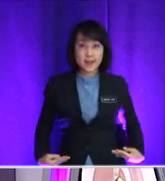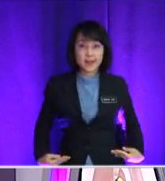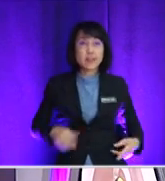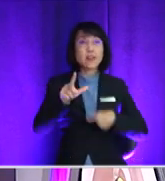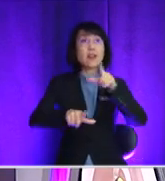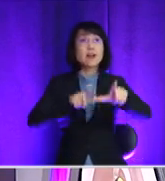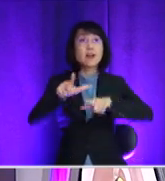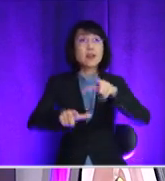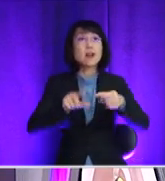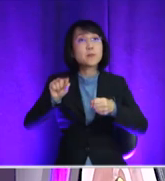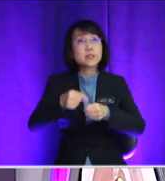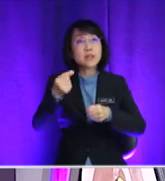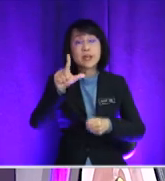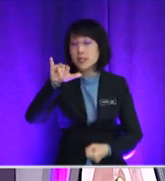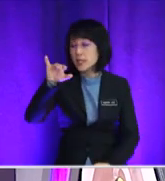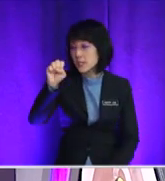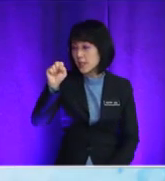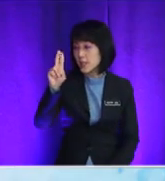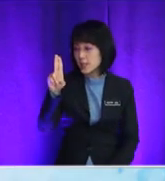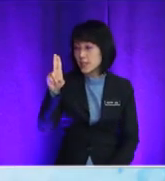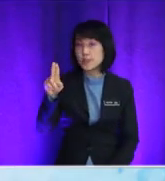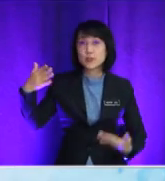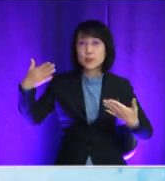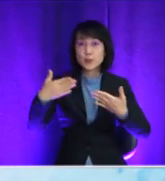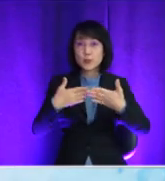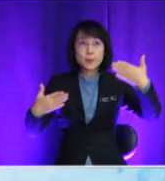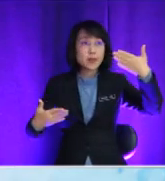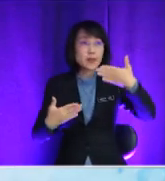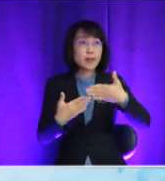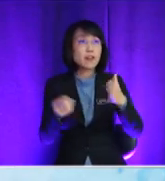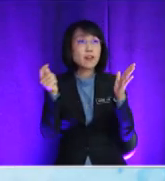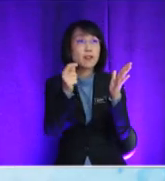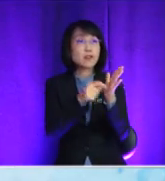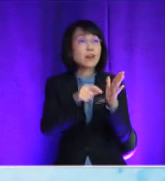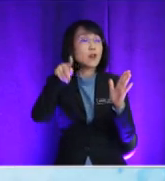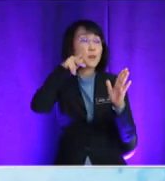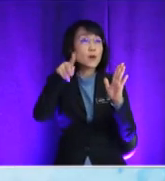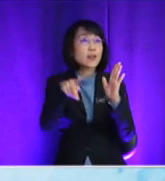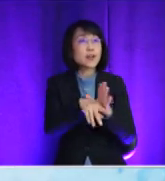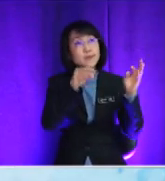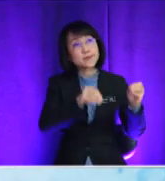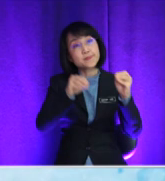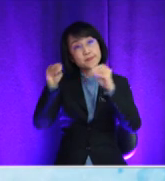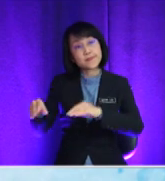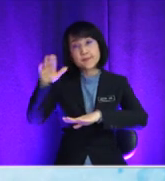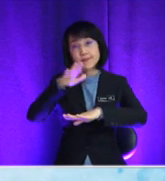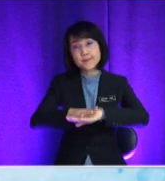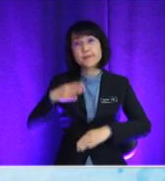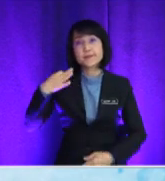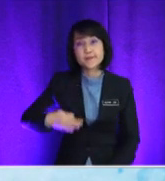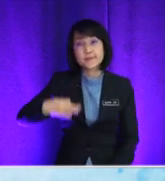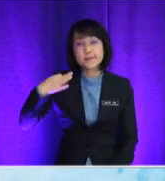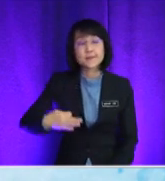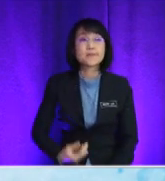isu pemadam yang pertama kita perlu ada tanda pola yang kita udah pindahkan pada Febri Oke